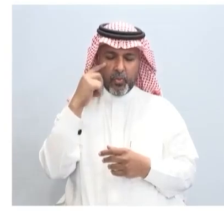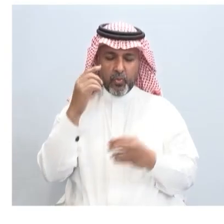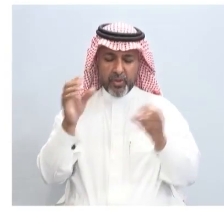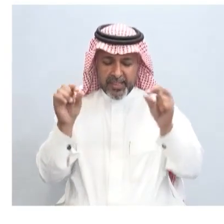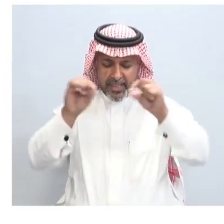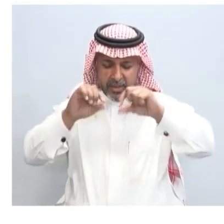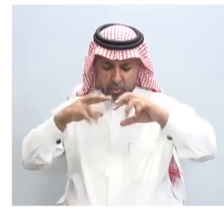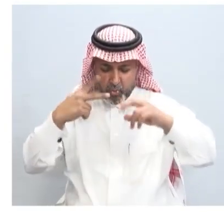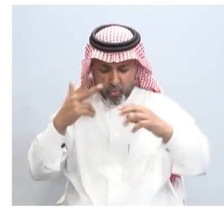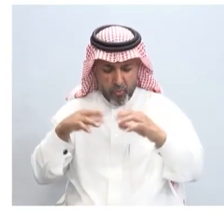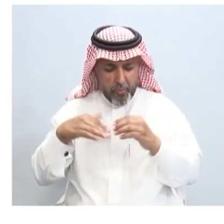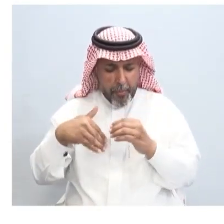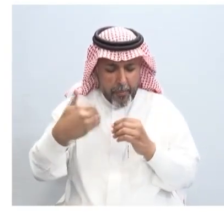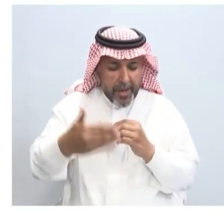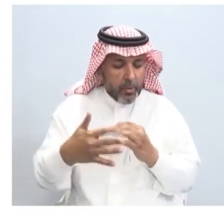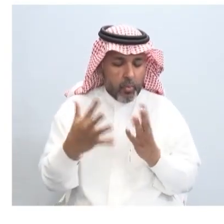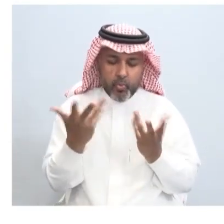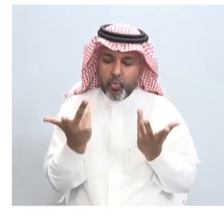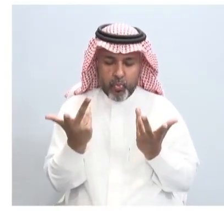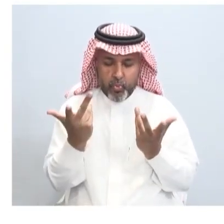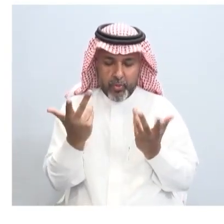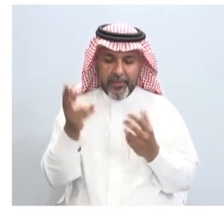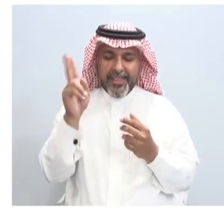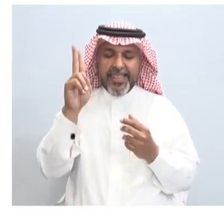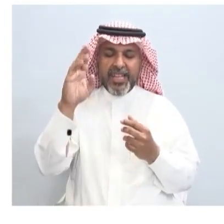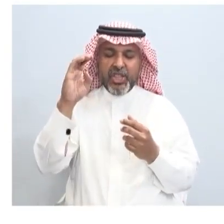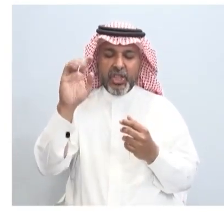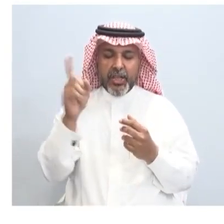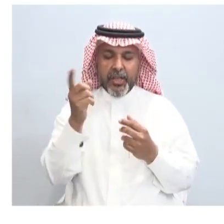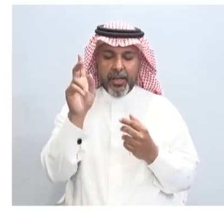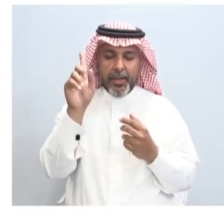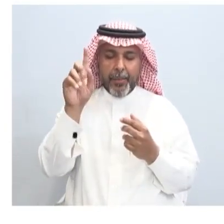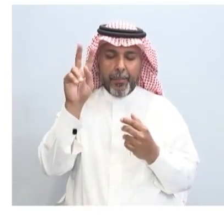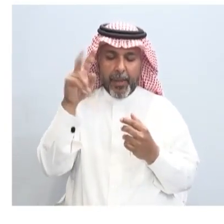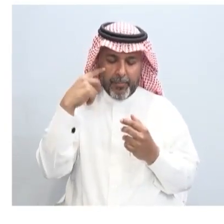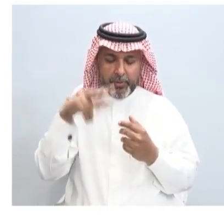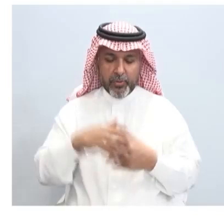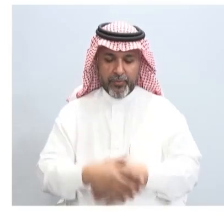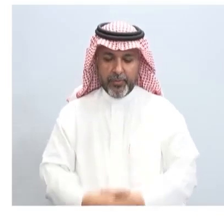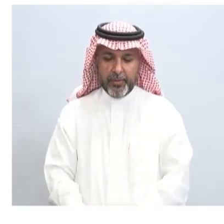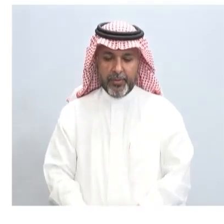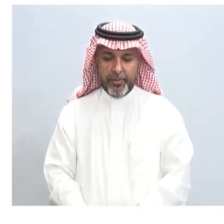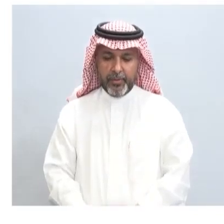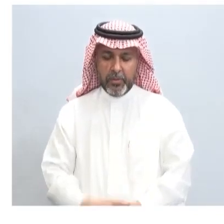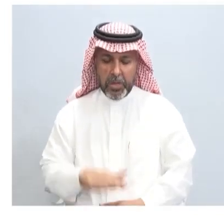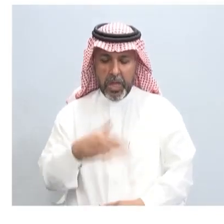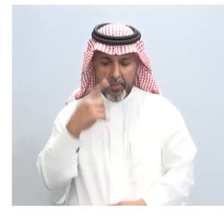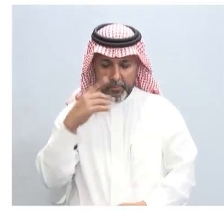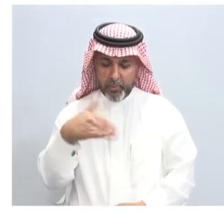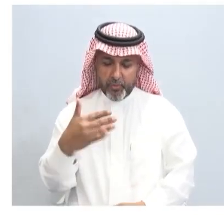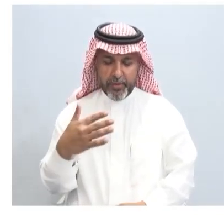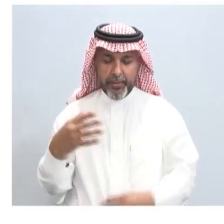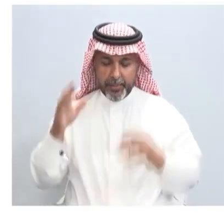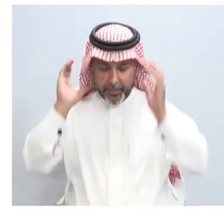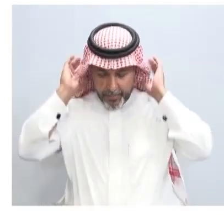لا نستطيع التنبؤ اي ناتج سوف يظهر لي والحادثه هي نتيجه او اكثر ففض العينه هو جميع